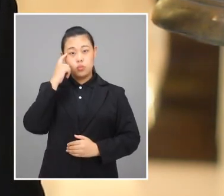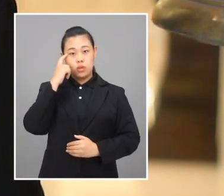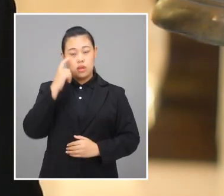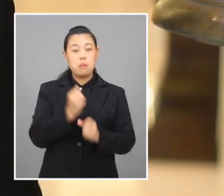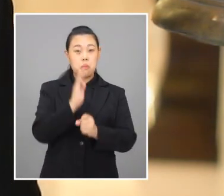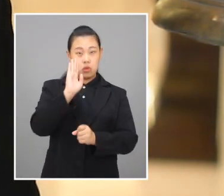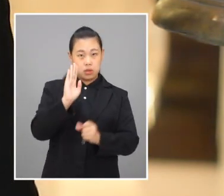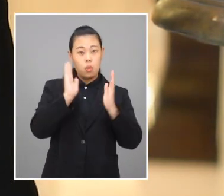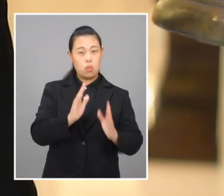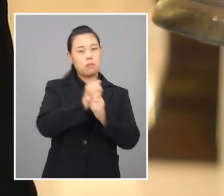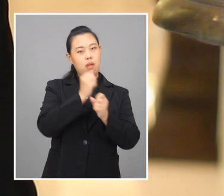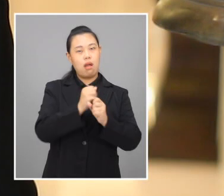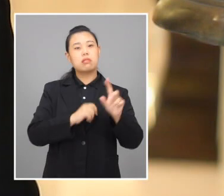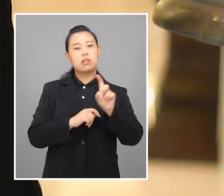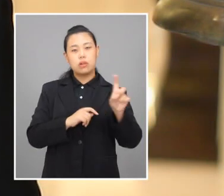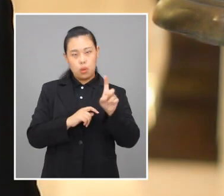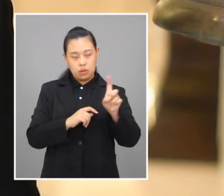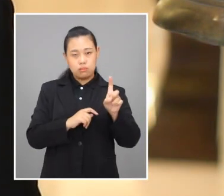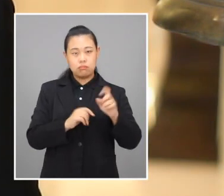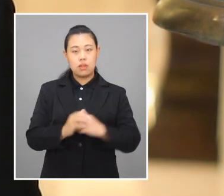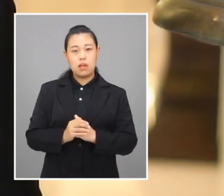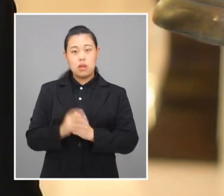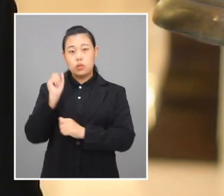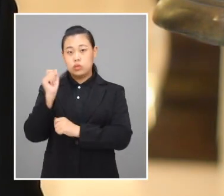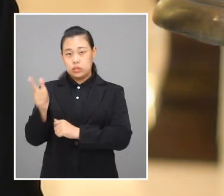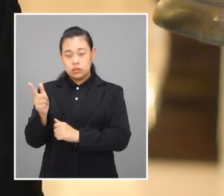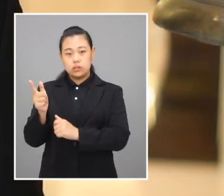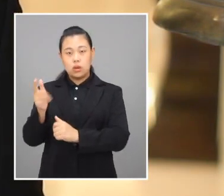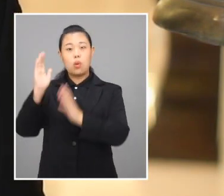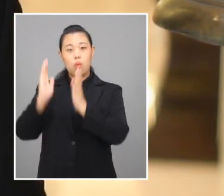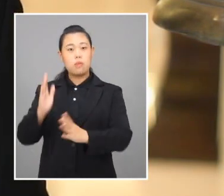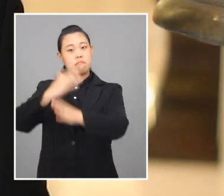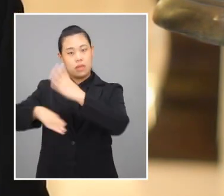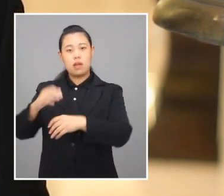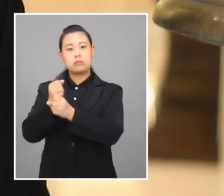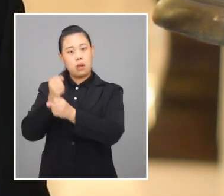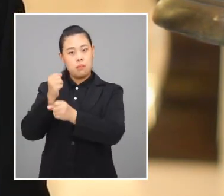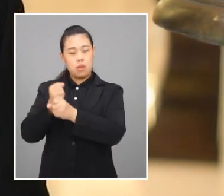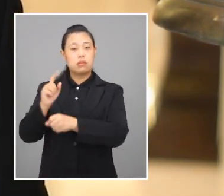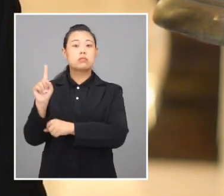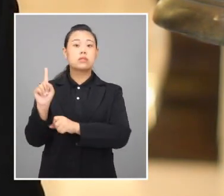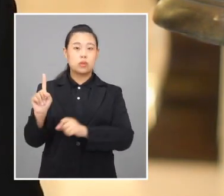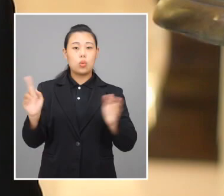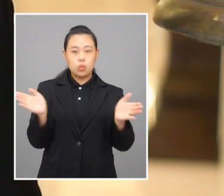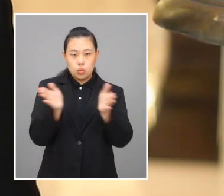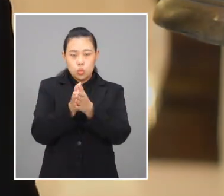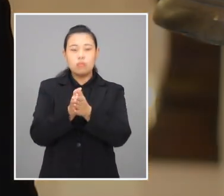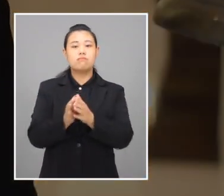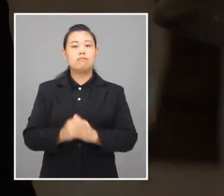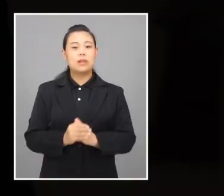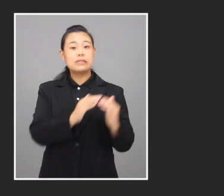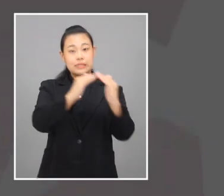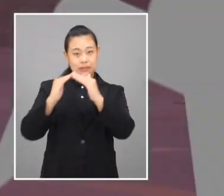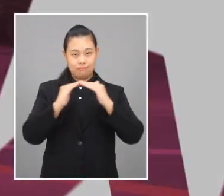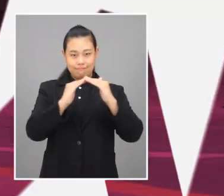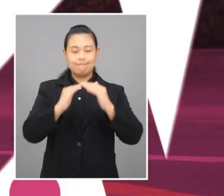ทมีพนักงาน100คนกฎหมายระบุให้ต้องจ้างคนพิการร่วมงานด้วยนะคะและนี่คือการสร้างความเท่าเทียมให้เกิดขึ้นค่ะ